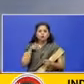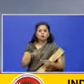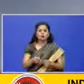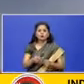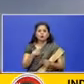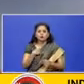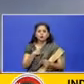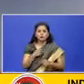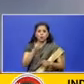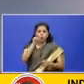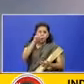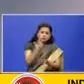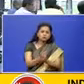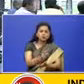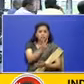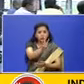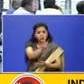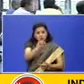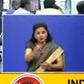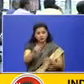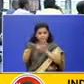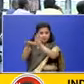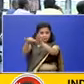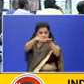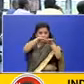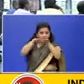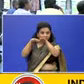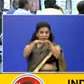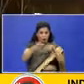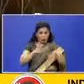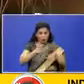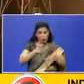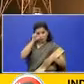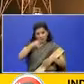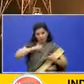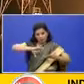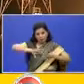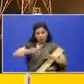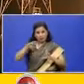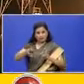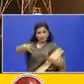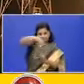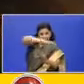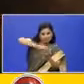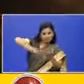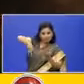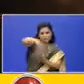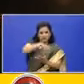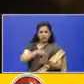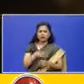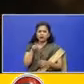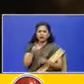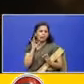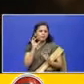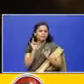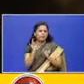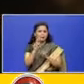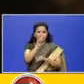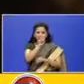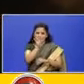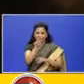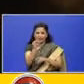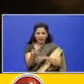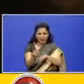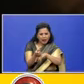साथ 36 सैटेलाइट्स को अंतरिक्ष में स्थापित किया है। दिवाली से ठीक एक दिन पहले मिली ये